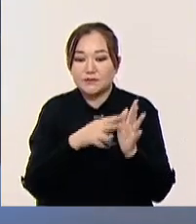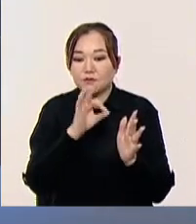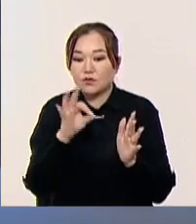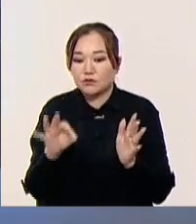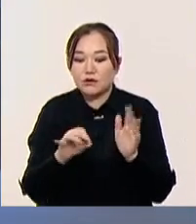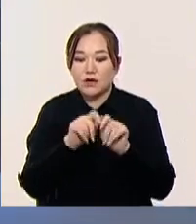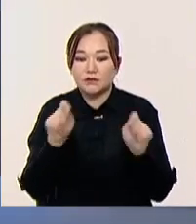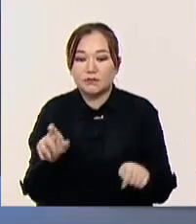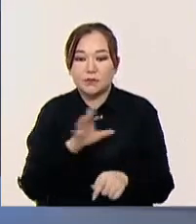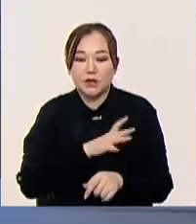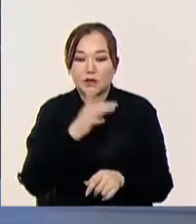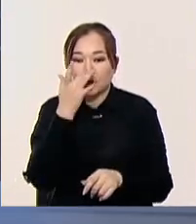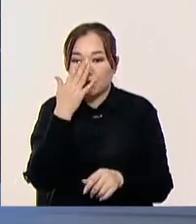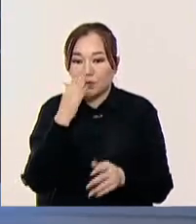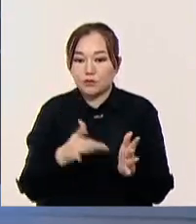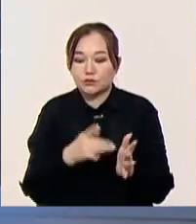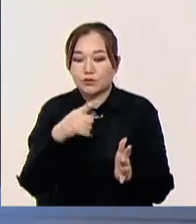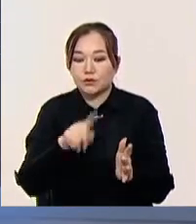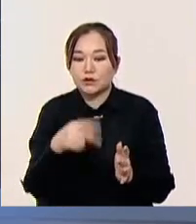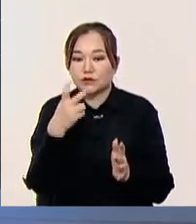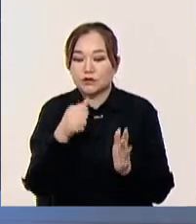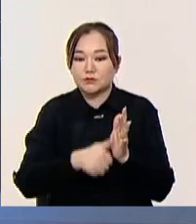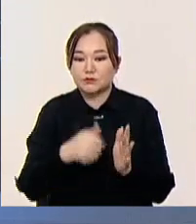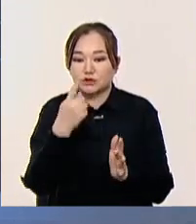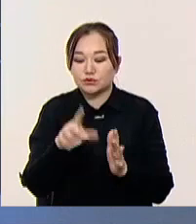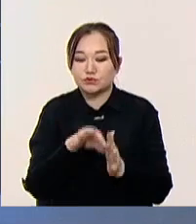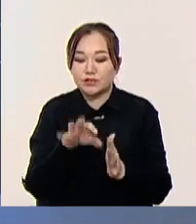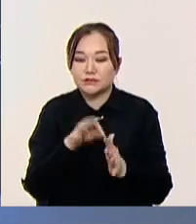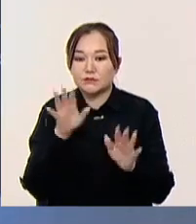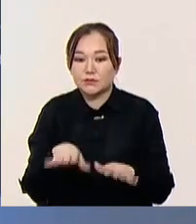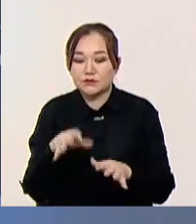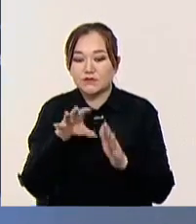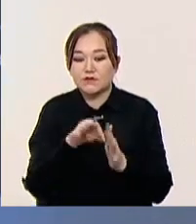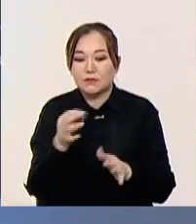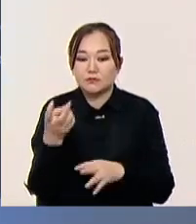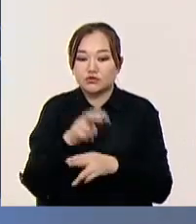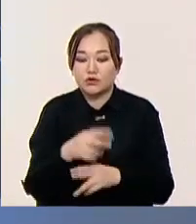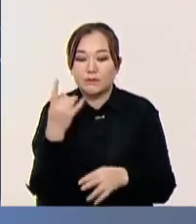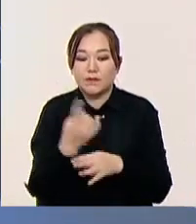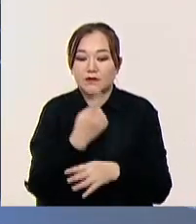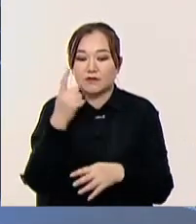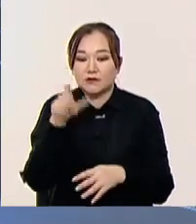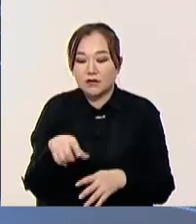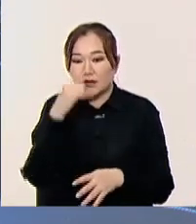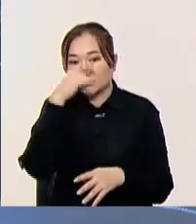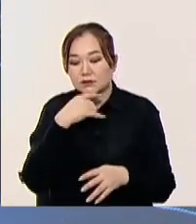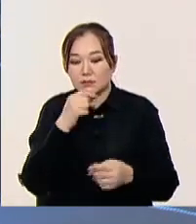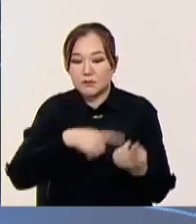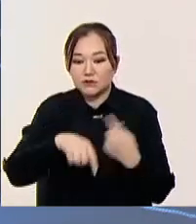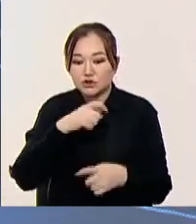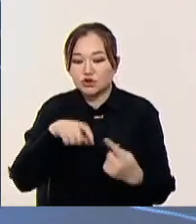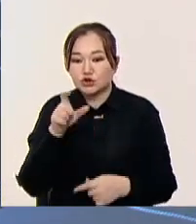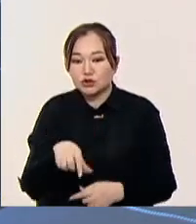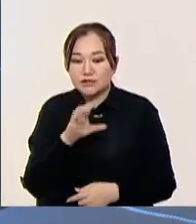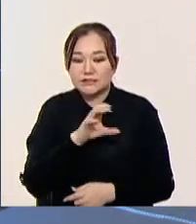7:00-де ашылды. Токио қаласындағы нөмірі 261-ші сайлау учаскесінде дауыс беруге келген алғашқы қазақстандық кәсіпкер